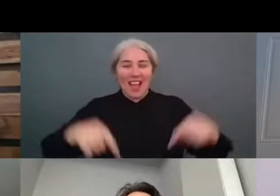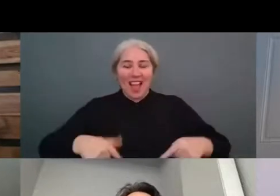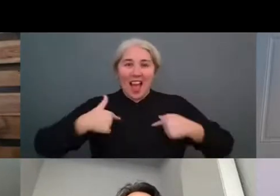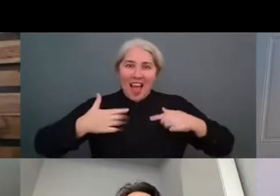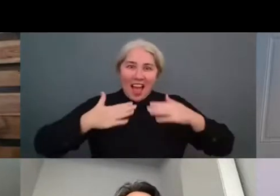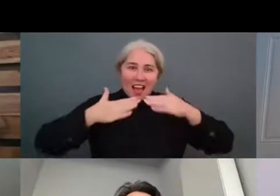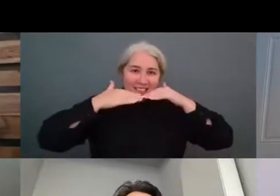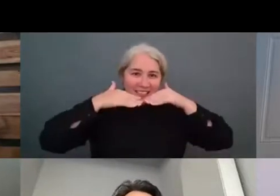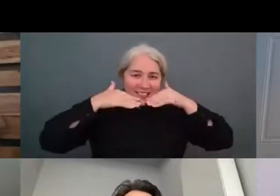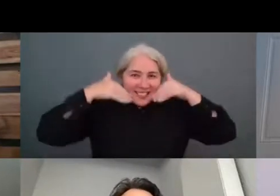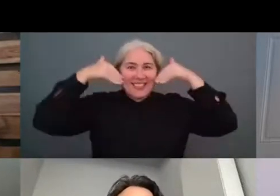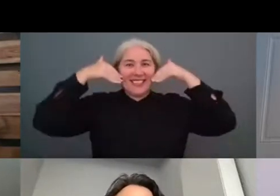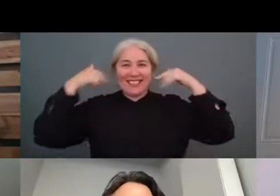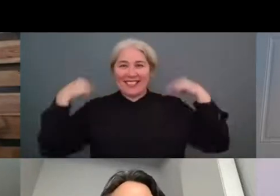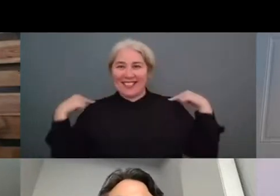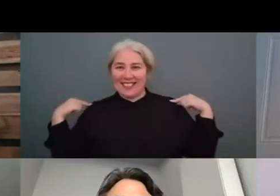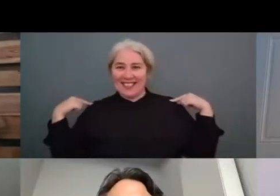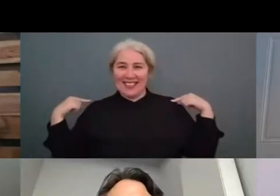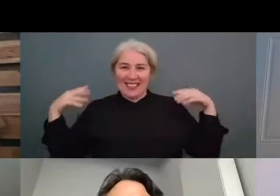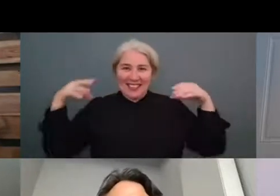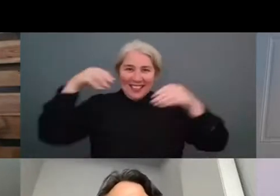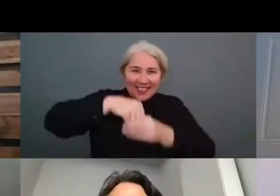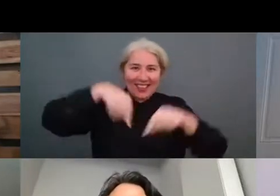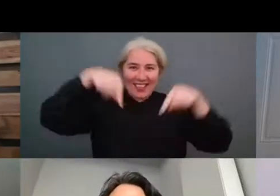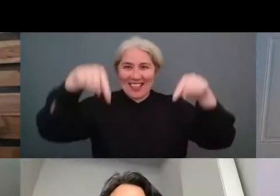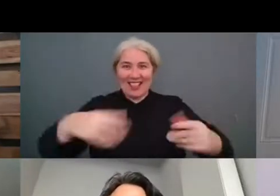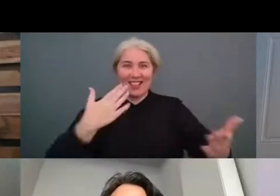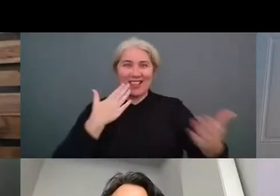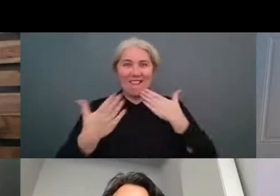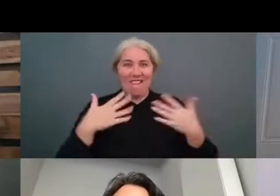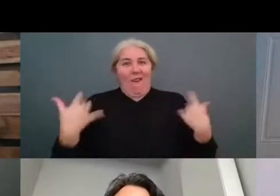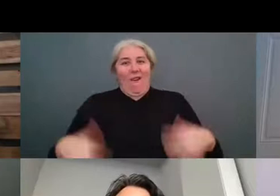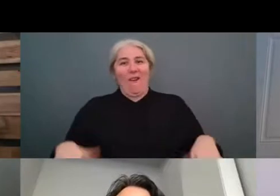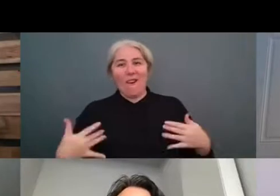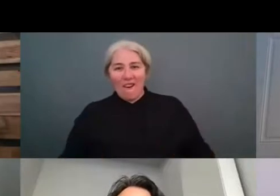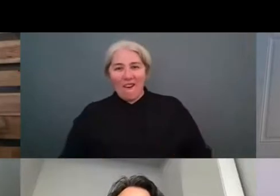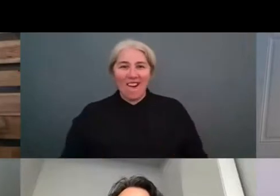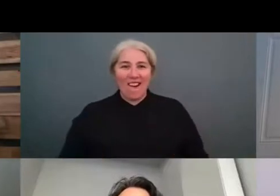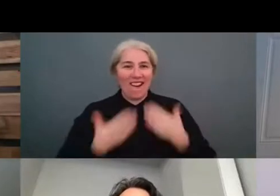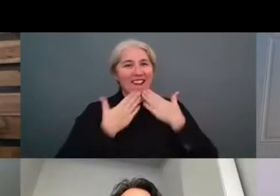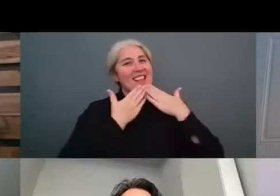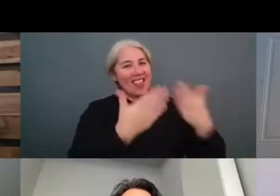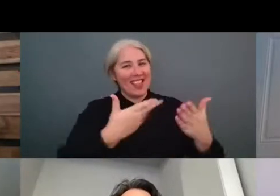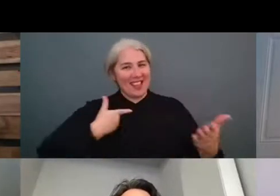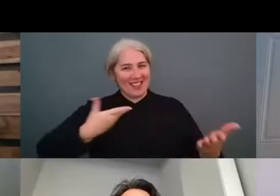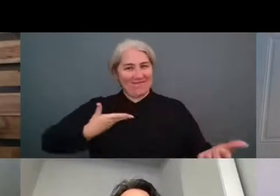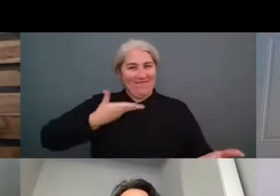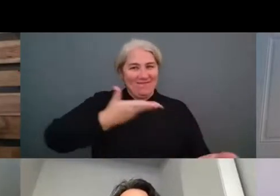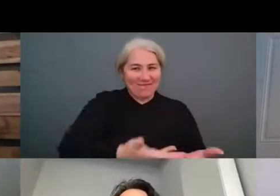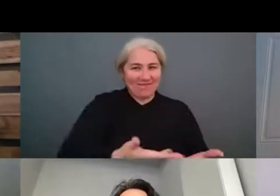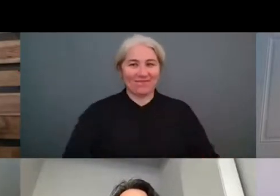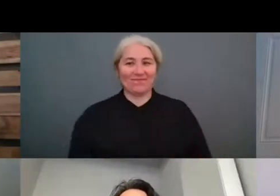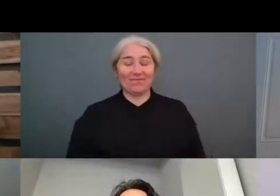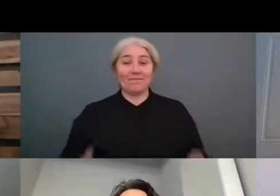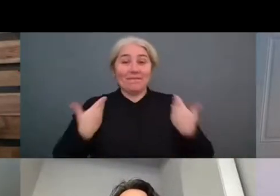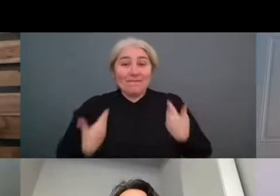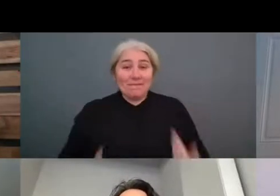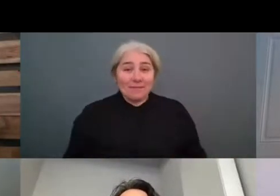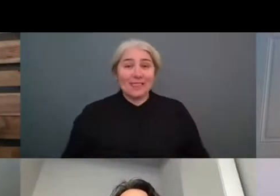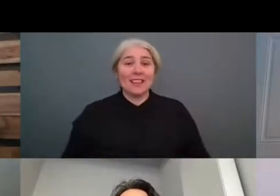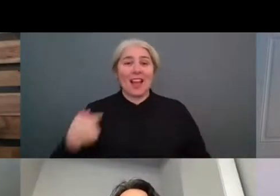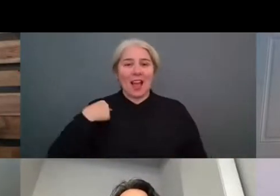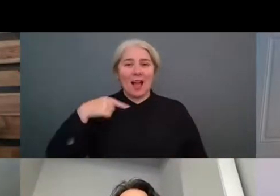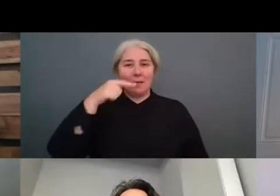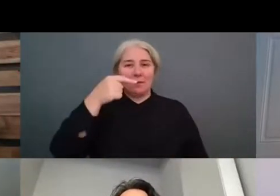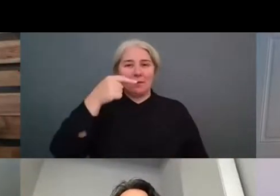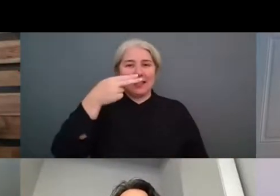it's just incredible so a great thank you so for me to present pretty briefly i'm i'm calling theo curious i have 21 years i'm going to